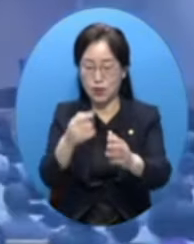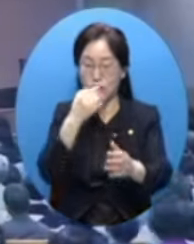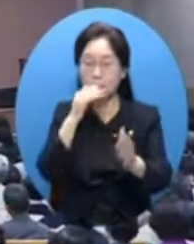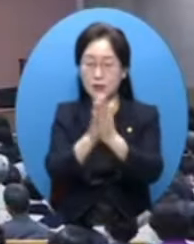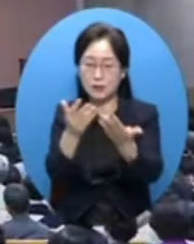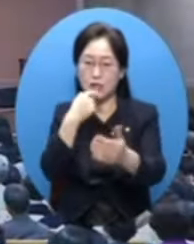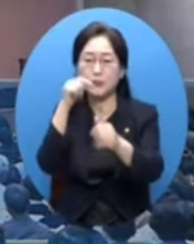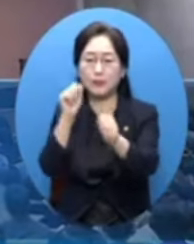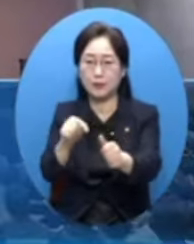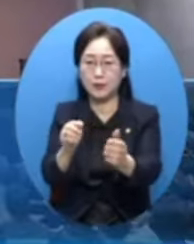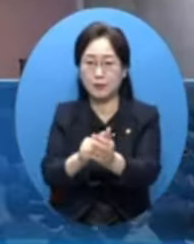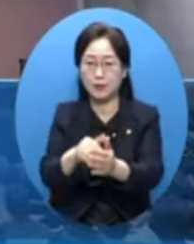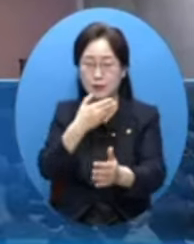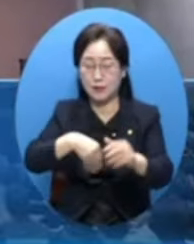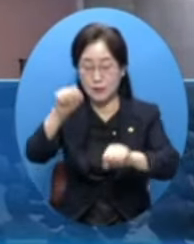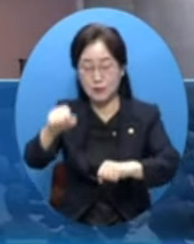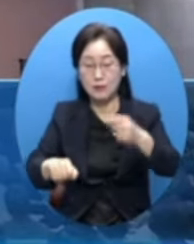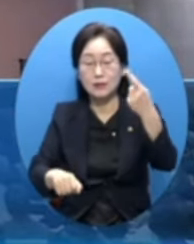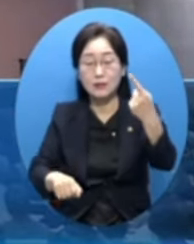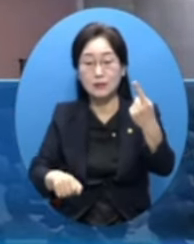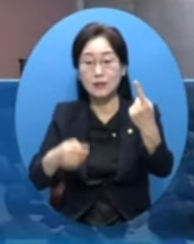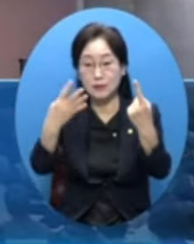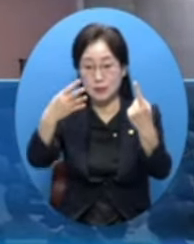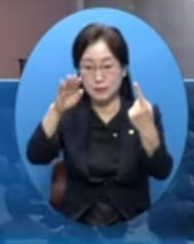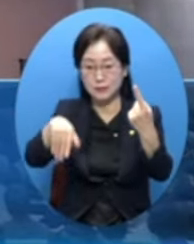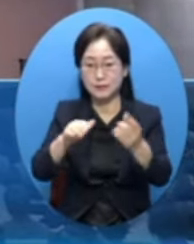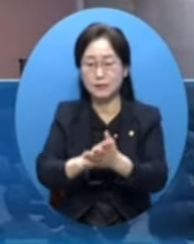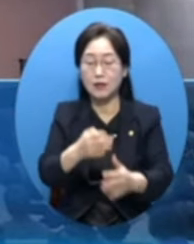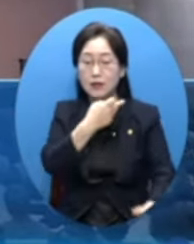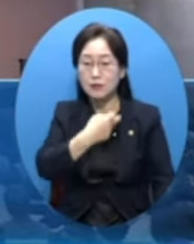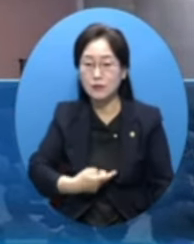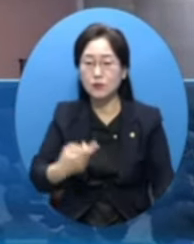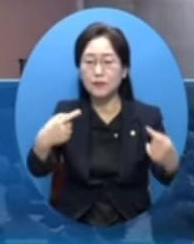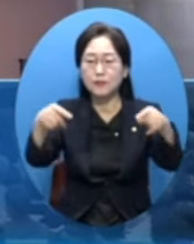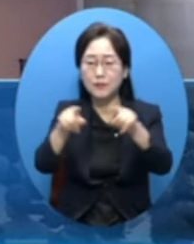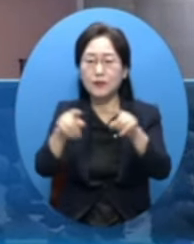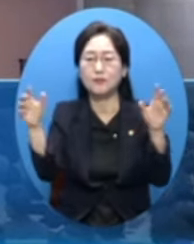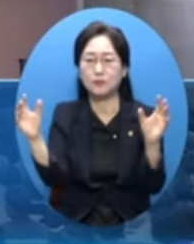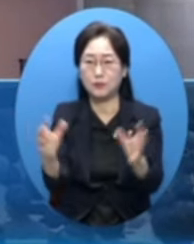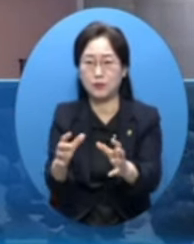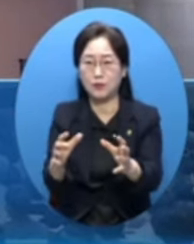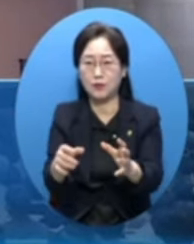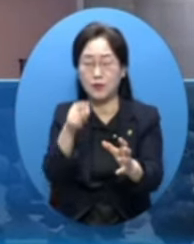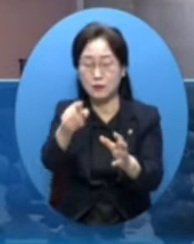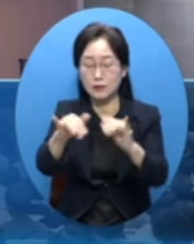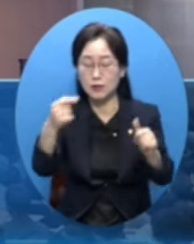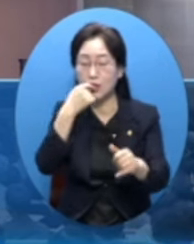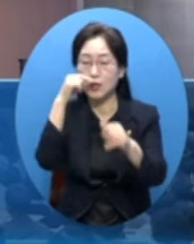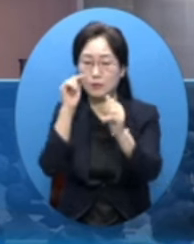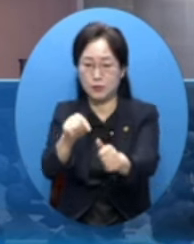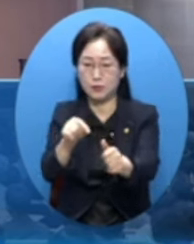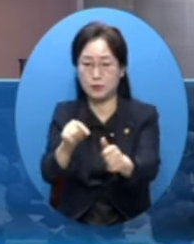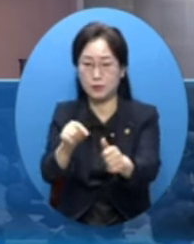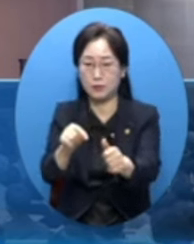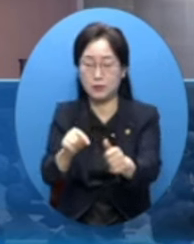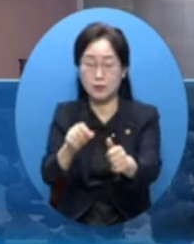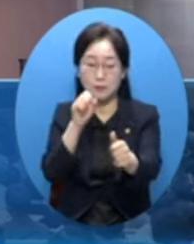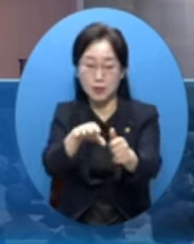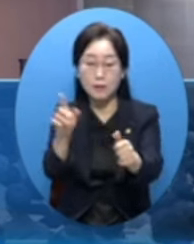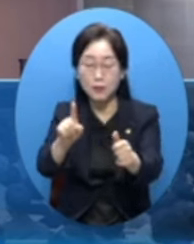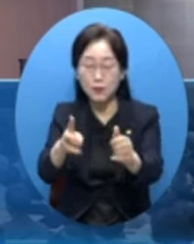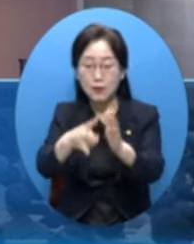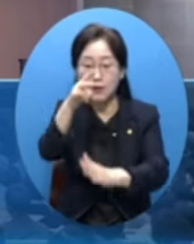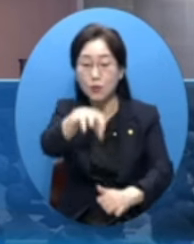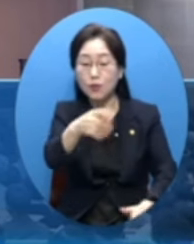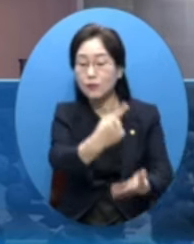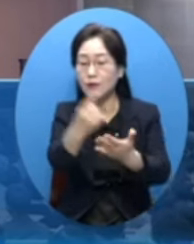분부하셨습니다. 사도행전 1장 4절 5절입니다 사도와 함께 모이사 그들에게 분부하여 이르시되 예루살렘을